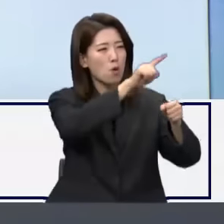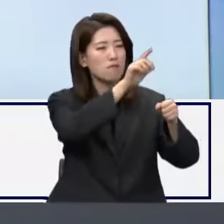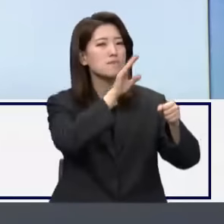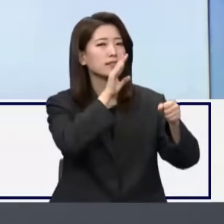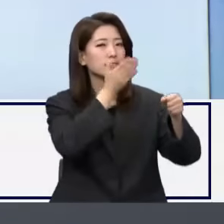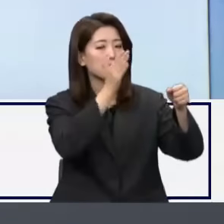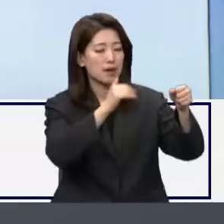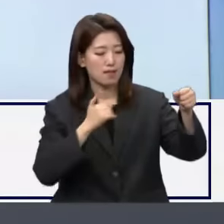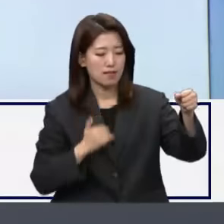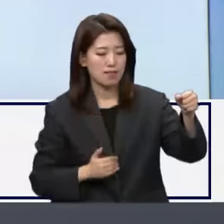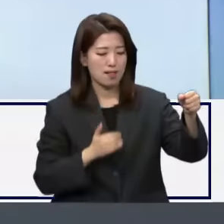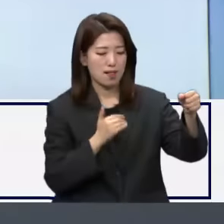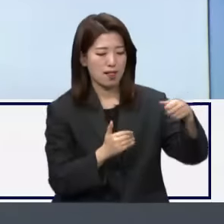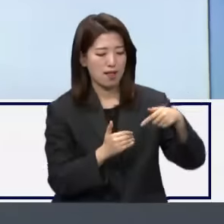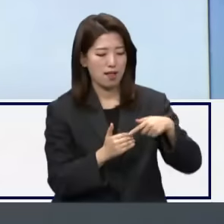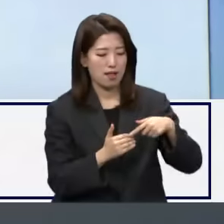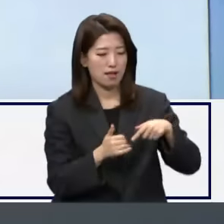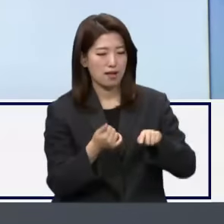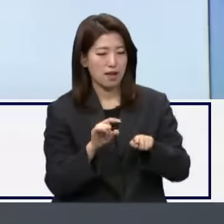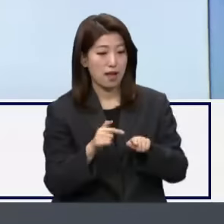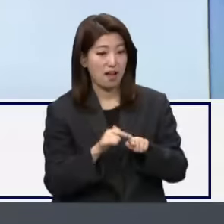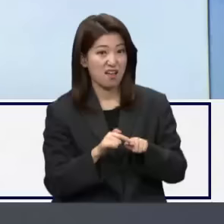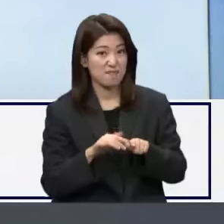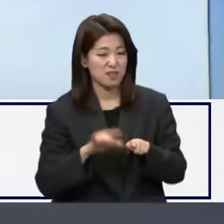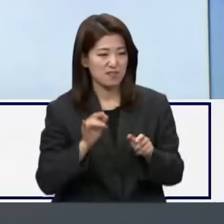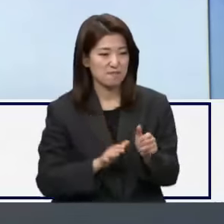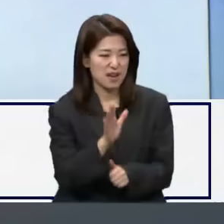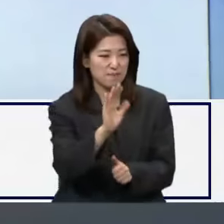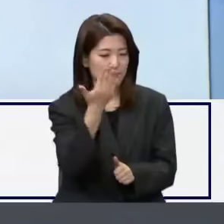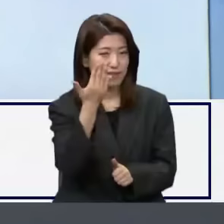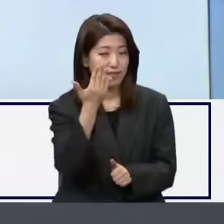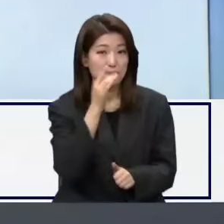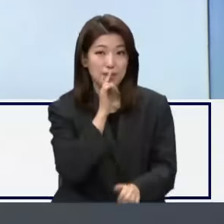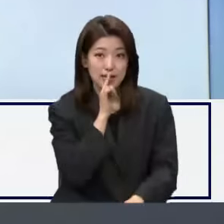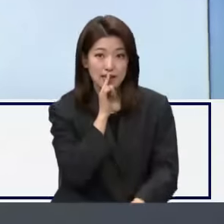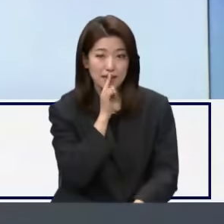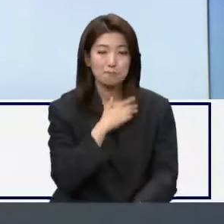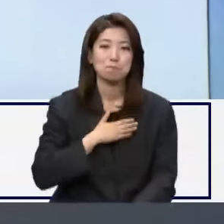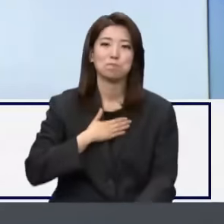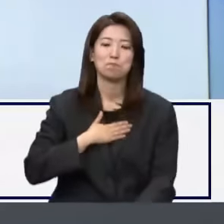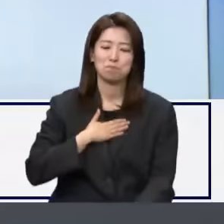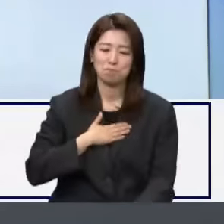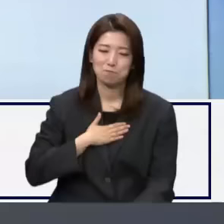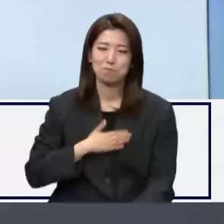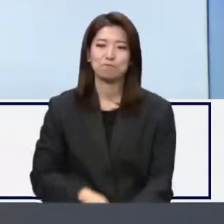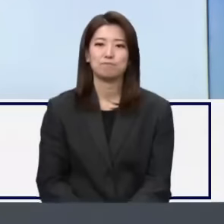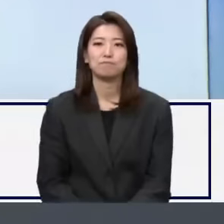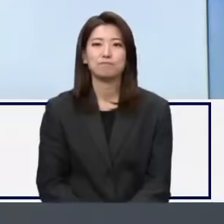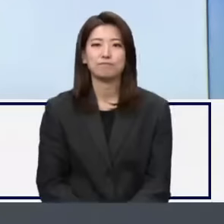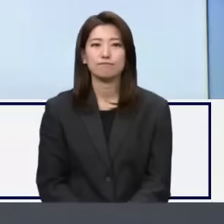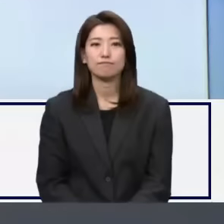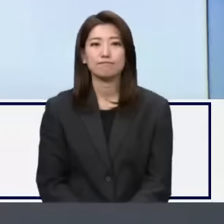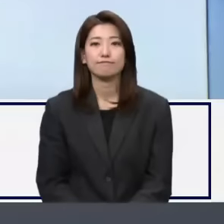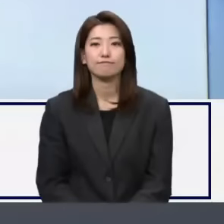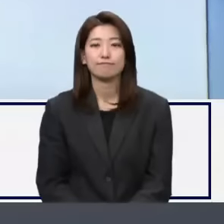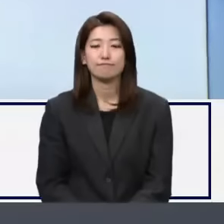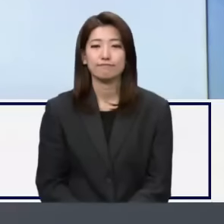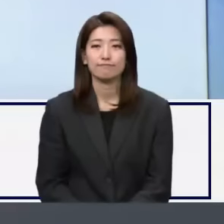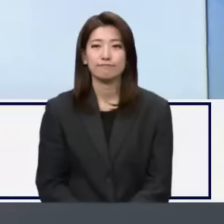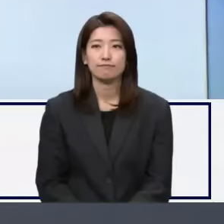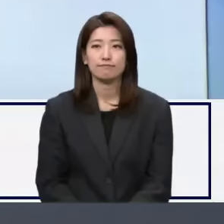첫 번째 산이 한동훈이 뭐 그 말씀을 하신 걸로 지금 이해가 됩니다네 근데 사실